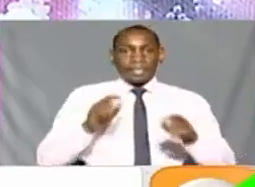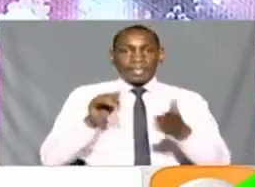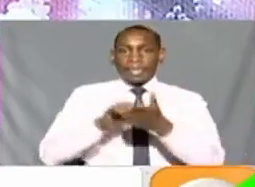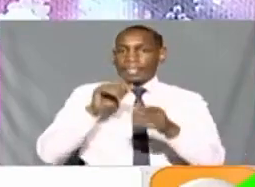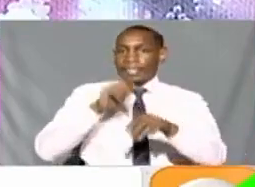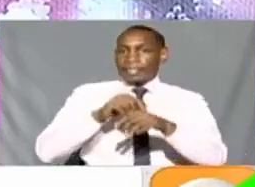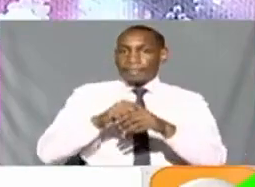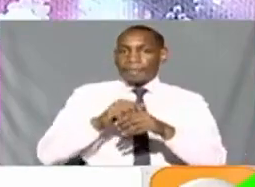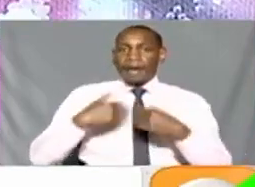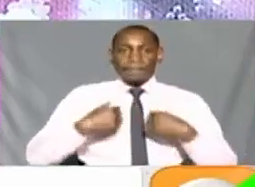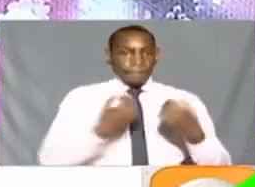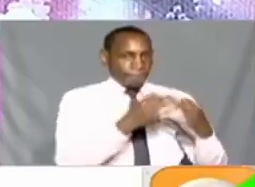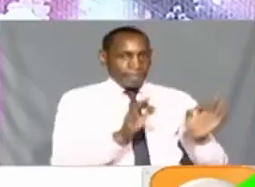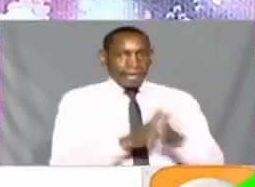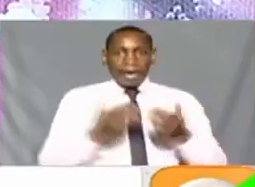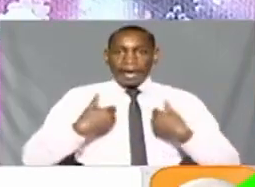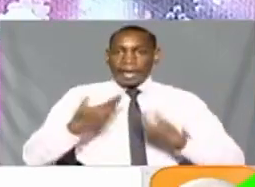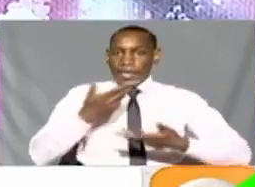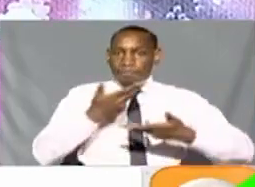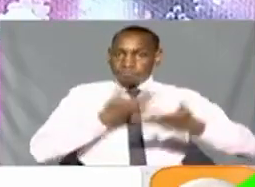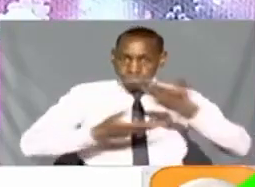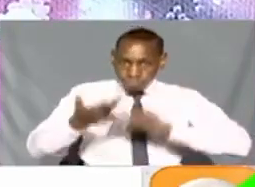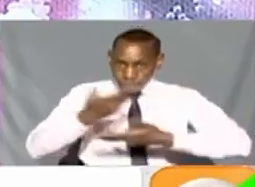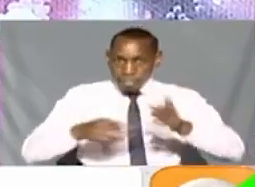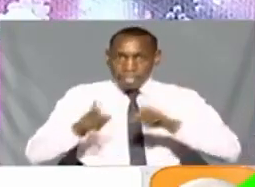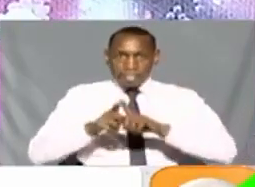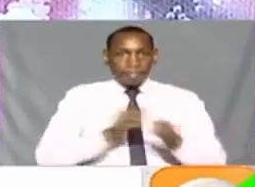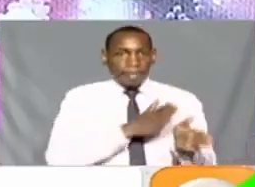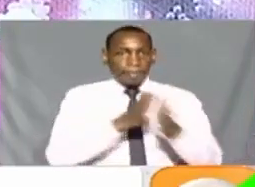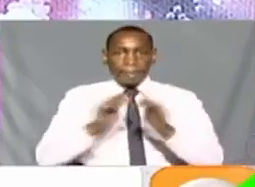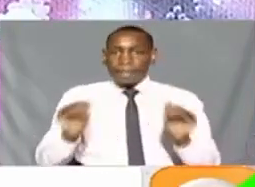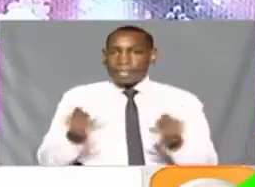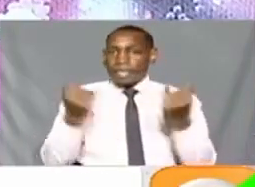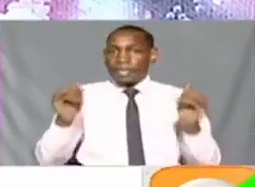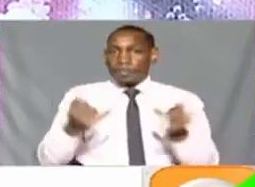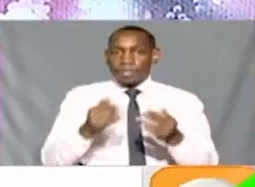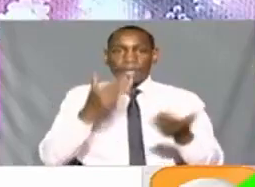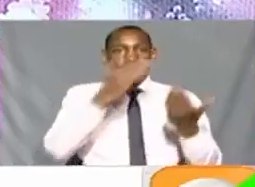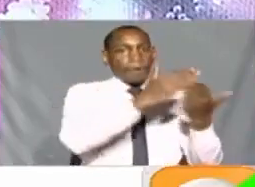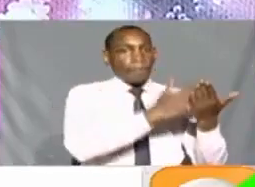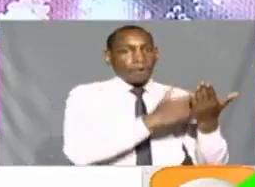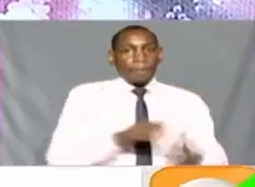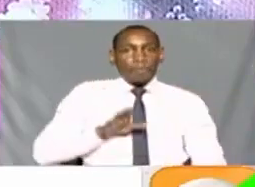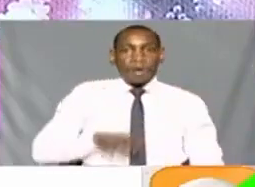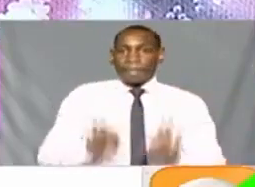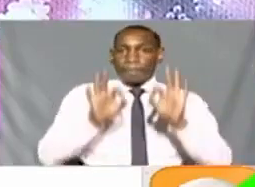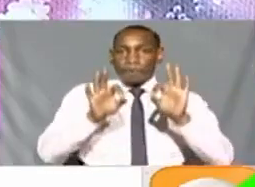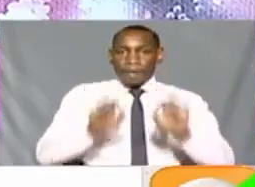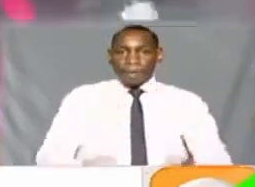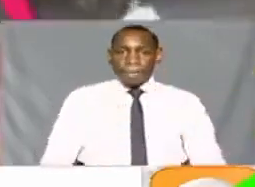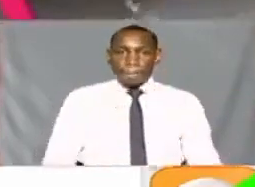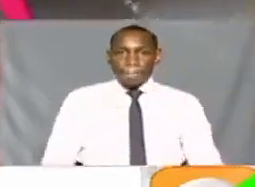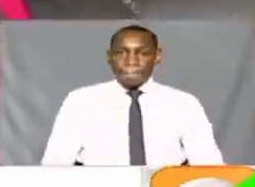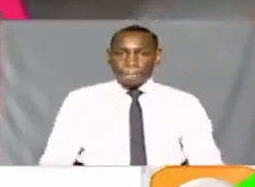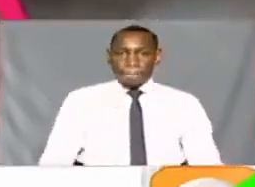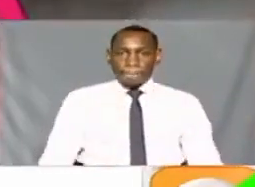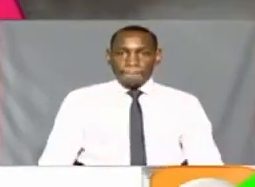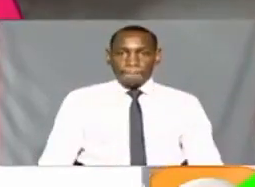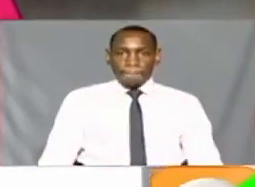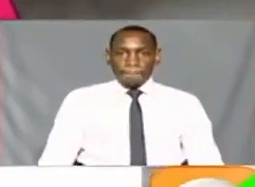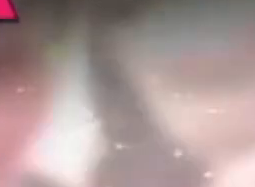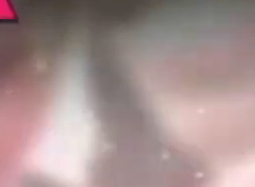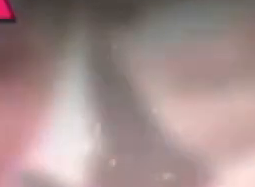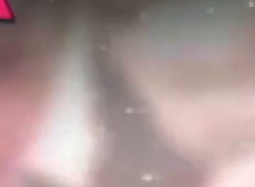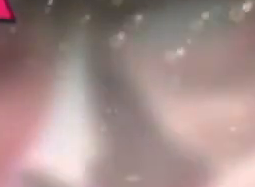wake wa ziada. Nilipata fursa kuzungumza naye na kutayarisha yafuatayo katika makala ya Mwanamke Bomba.